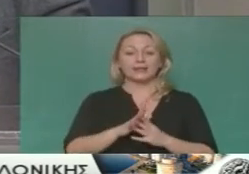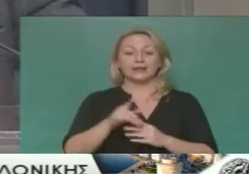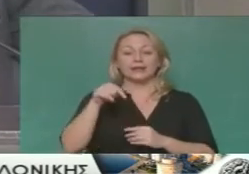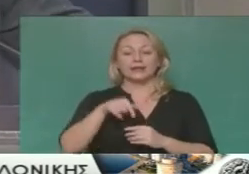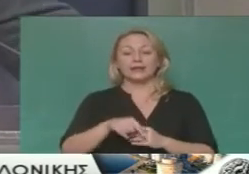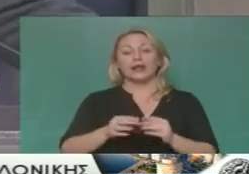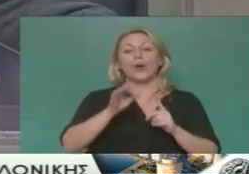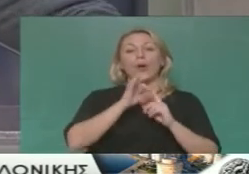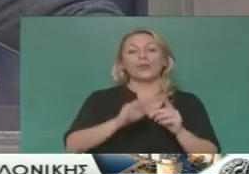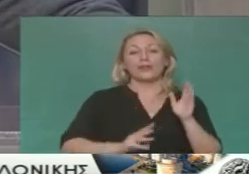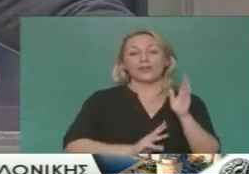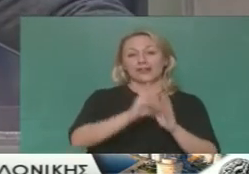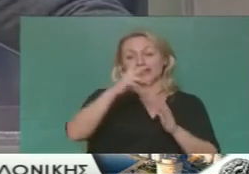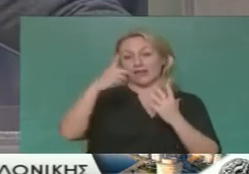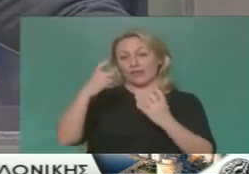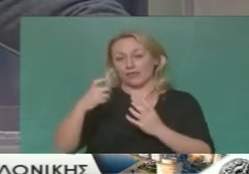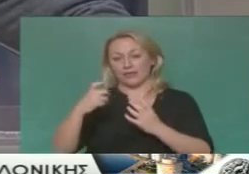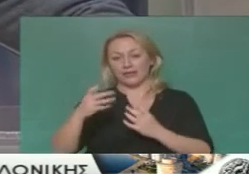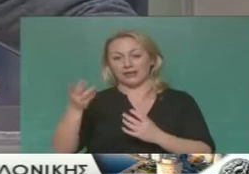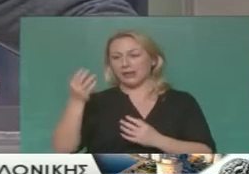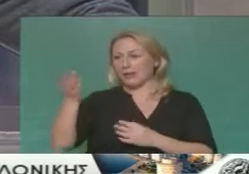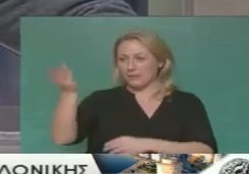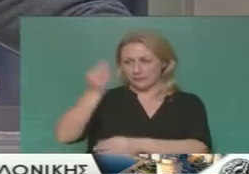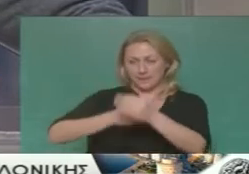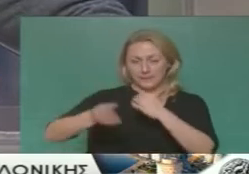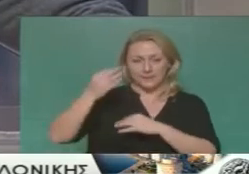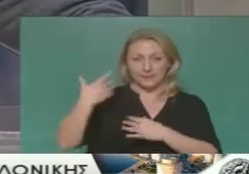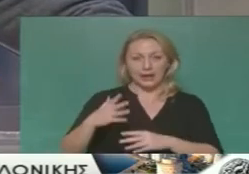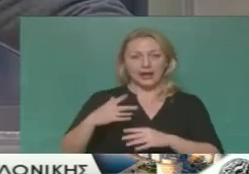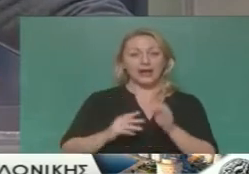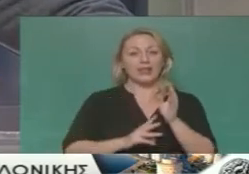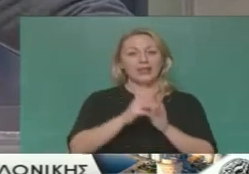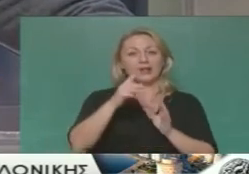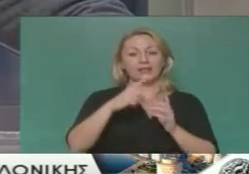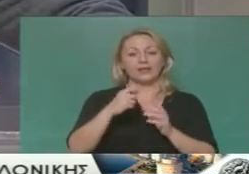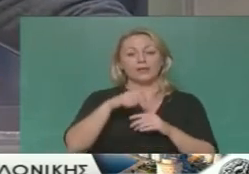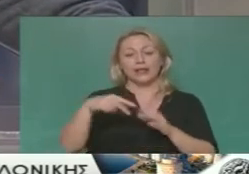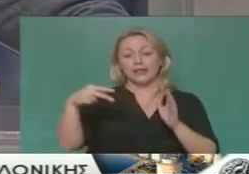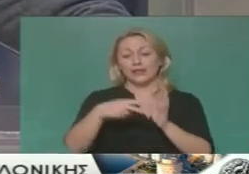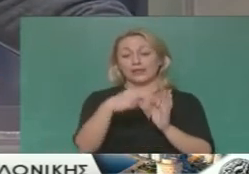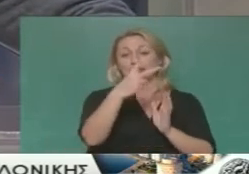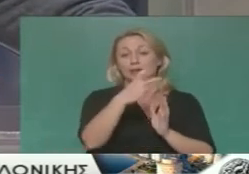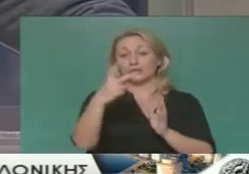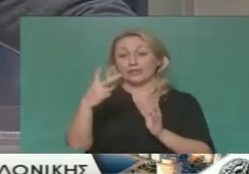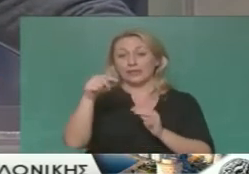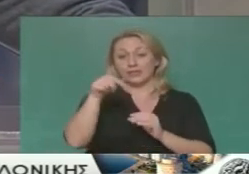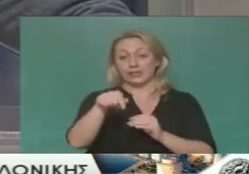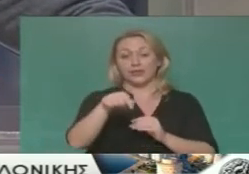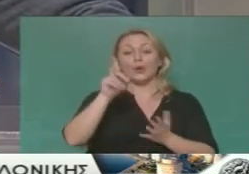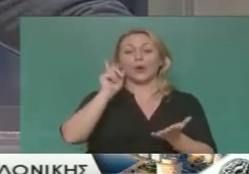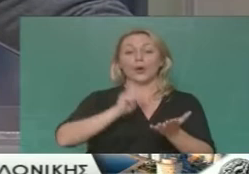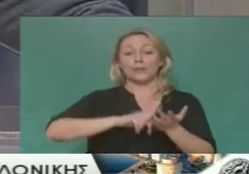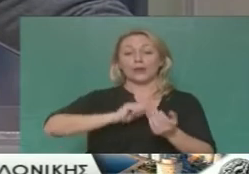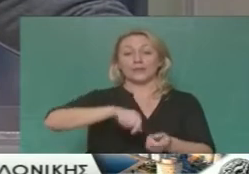του 1370, κύριε Σταθόπουλο, όπως ακούσαμε από εσάς, την οποία στο 2022 θα πρέπει να γίνει